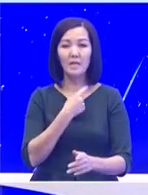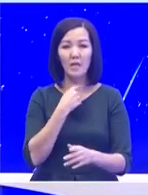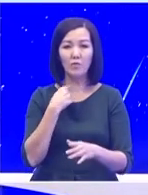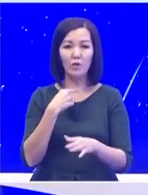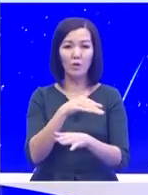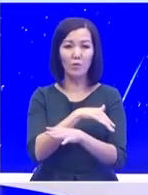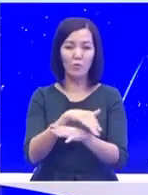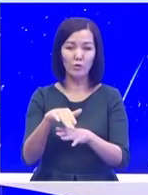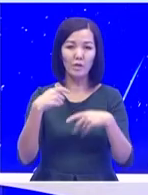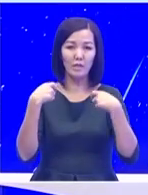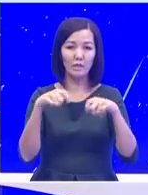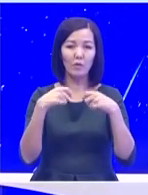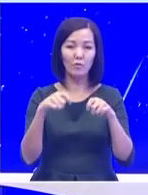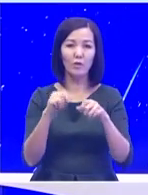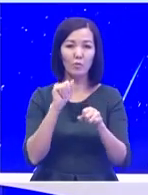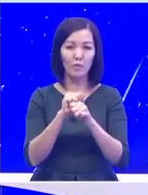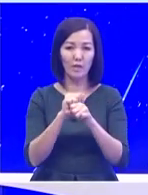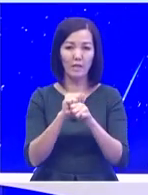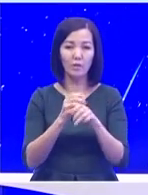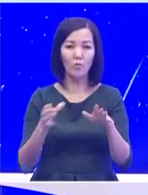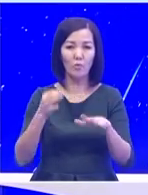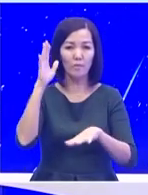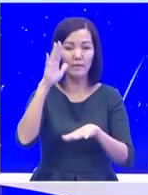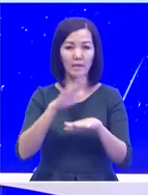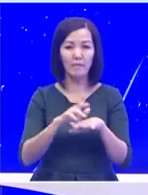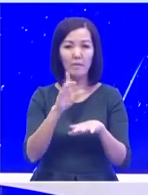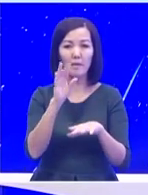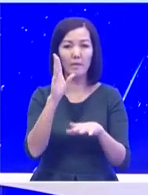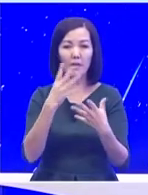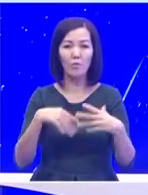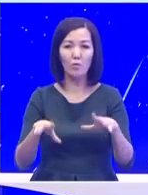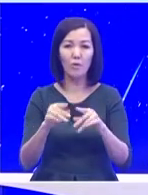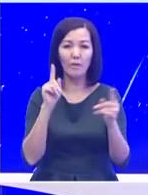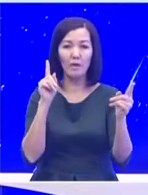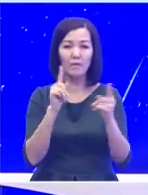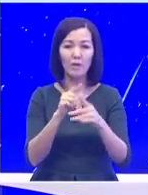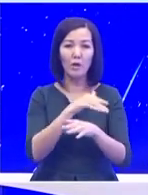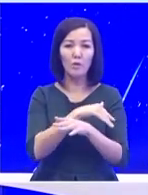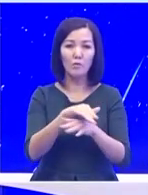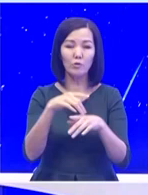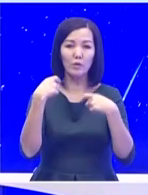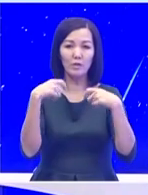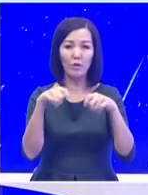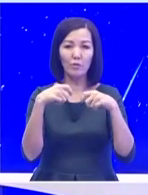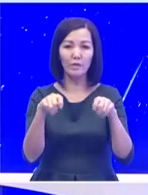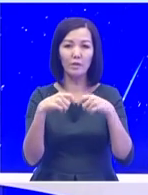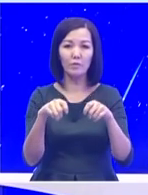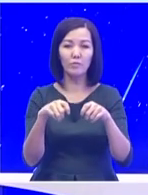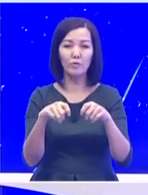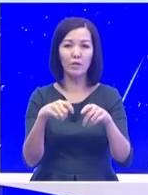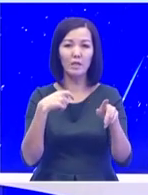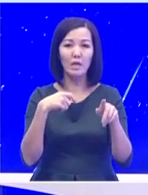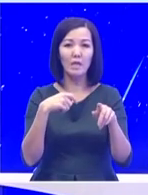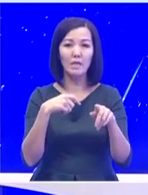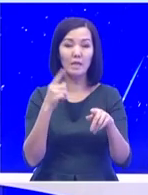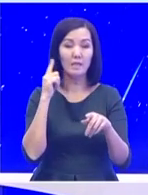Талдықорғанда жабайы сауда жойылады. Облыс әкімі Амандық Баталов қоғамдық қабылдаудан кейін көшеде нәпақасын тауып күндерін күнелткен